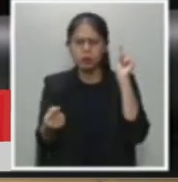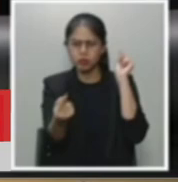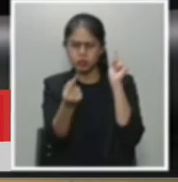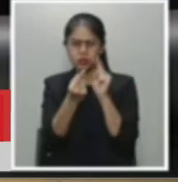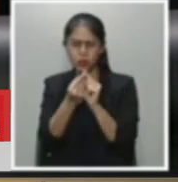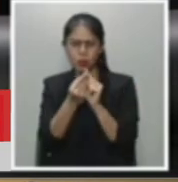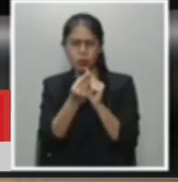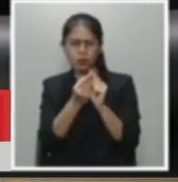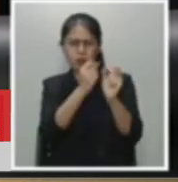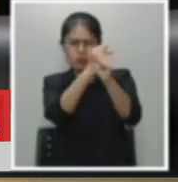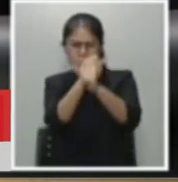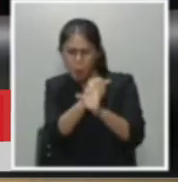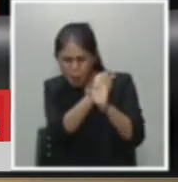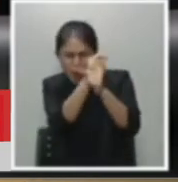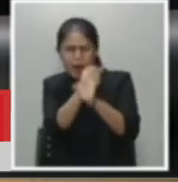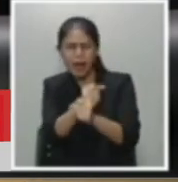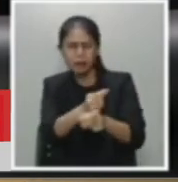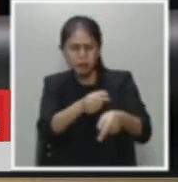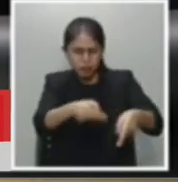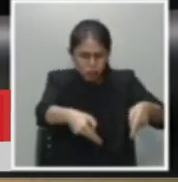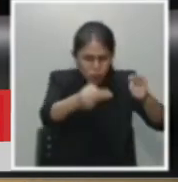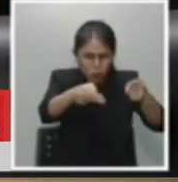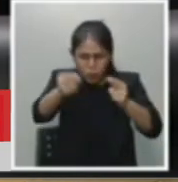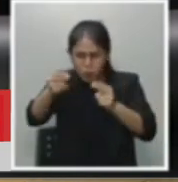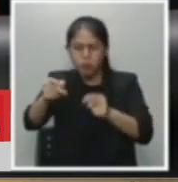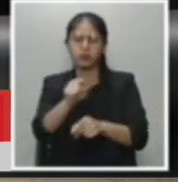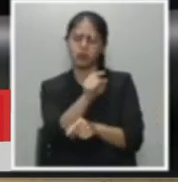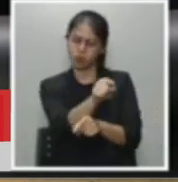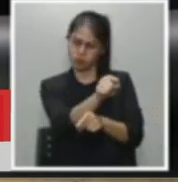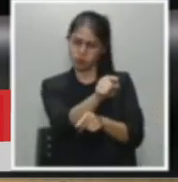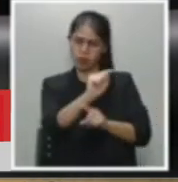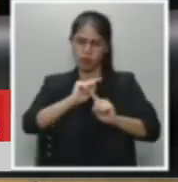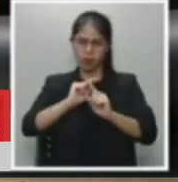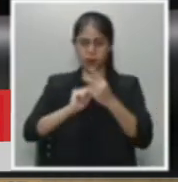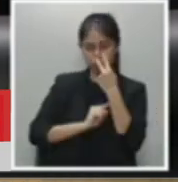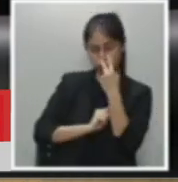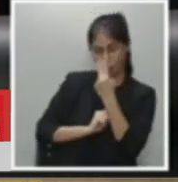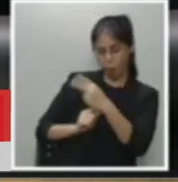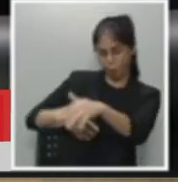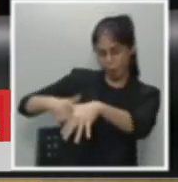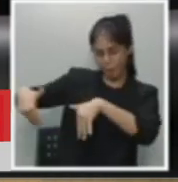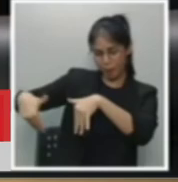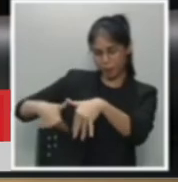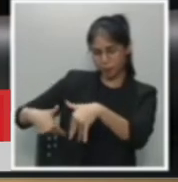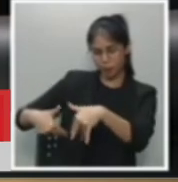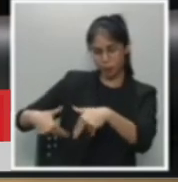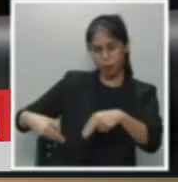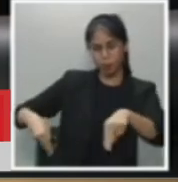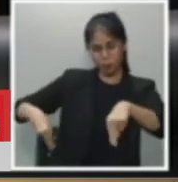รูหรือท่านเห็นว่าพี่น้องประชาชนคือศัตรูของท่าน